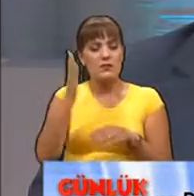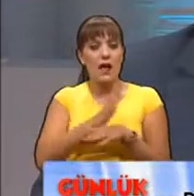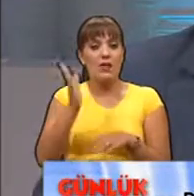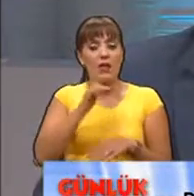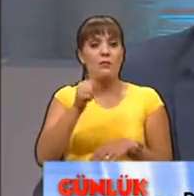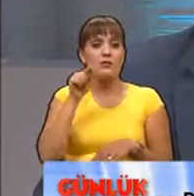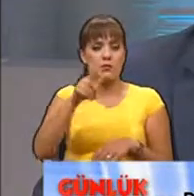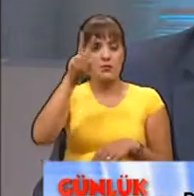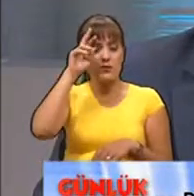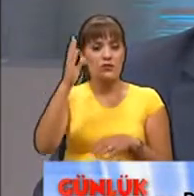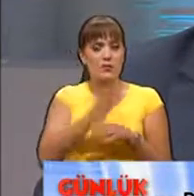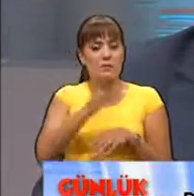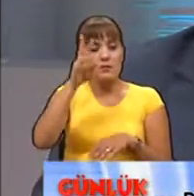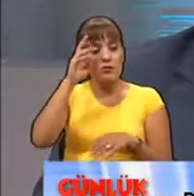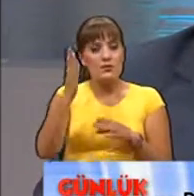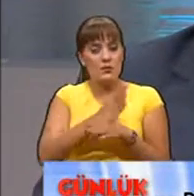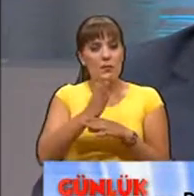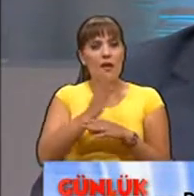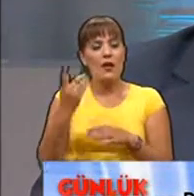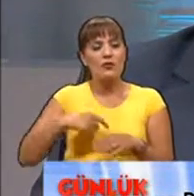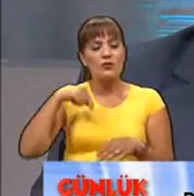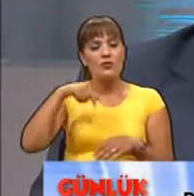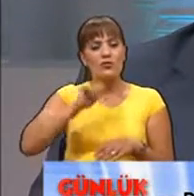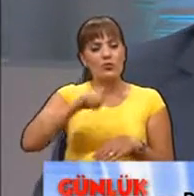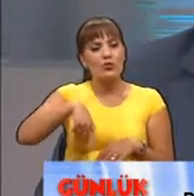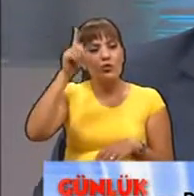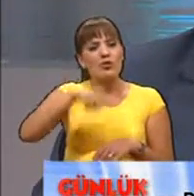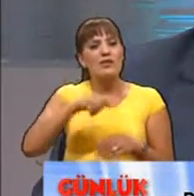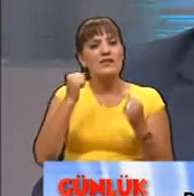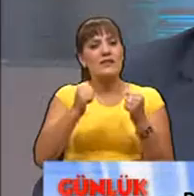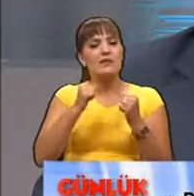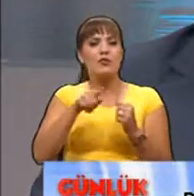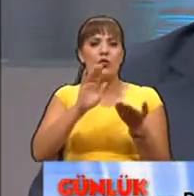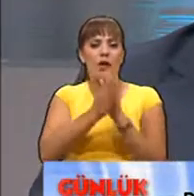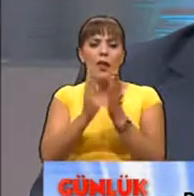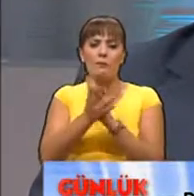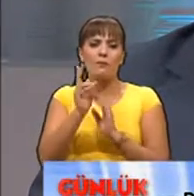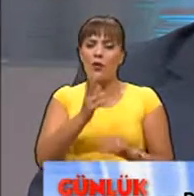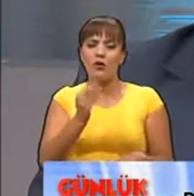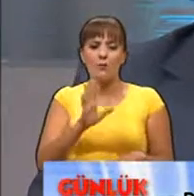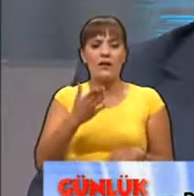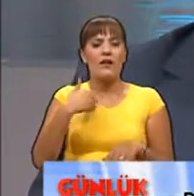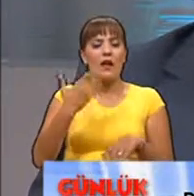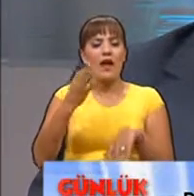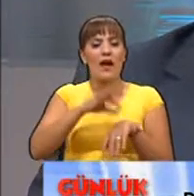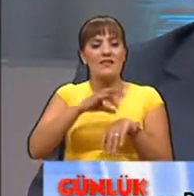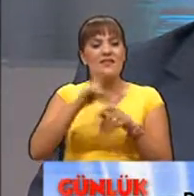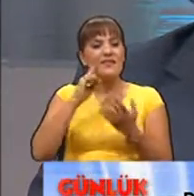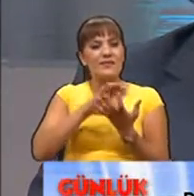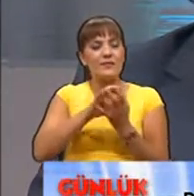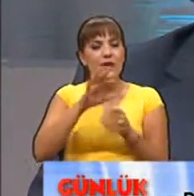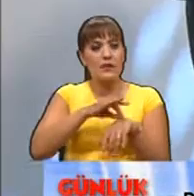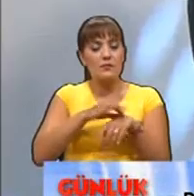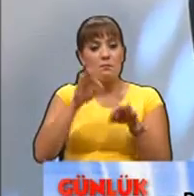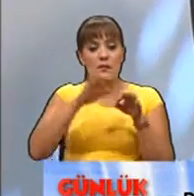En önemlisi psikolojik sebepler. Psikolojik sebepler özellikle günlük stresler, tabii bu dönemsel de olabilir. Hastalığın, yani bruxizmin